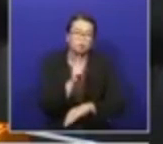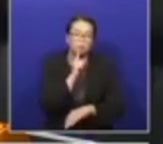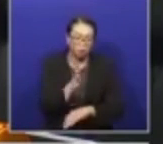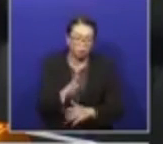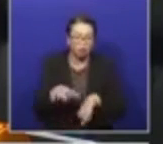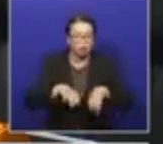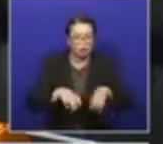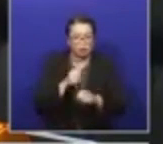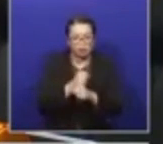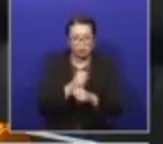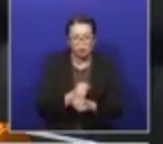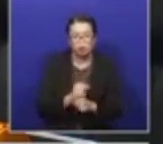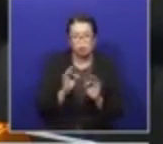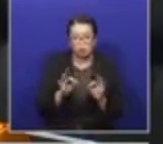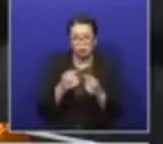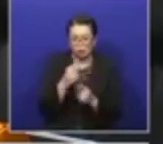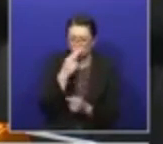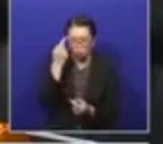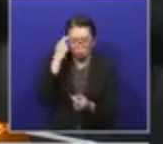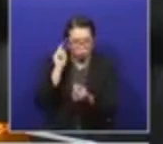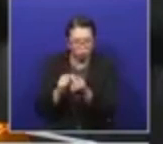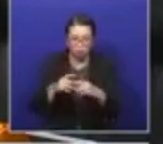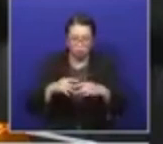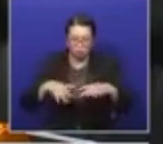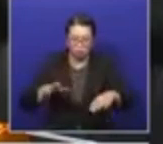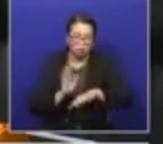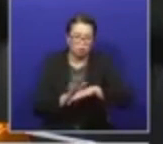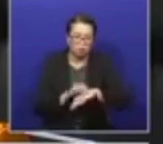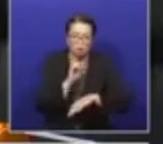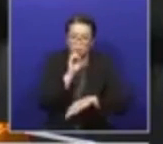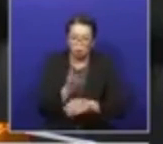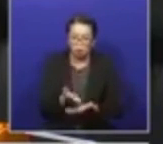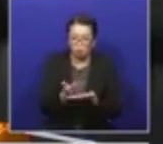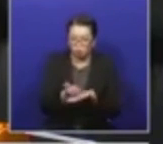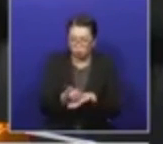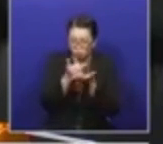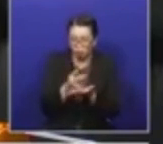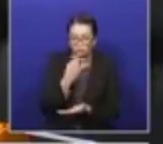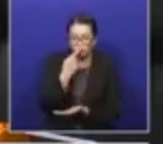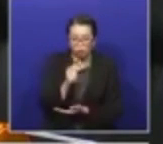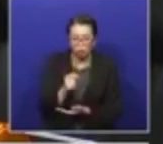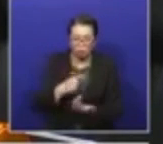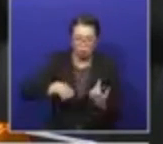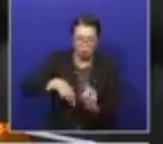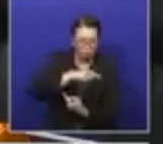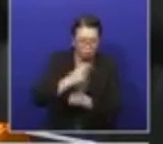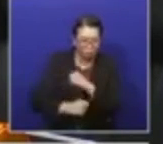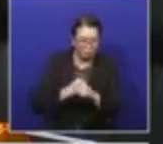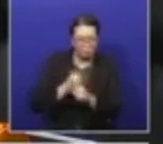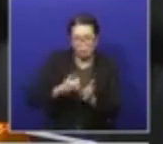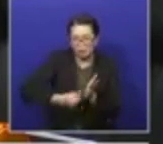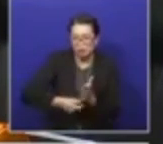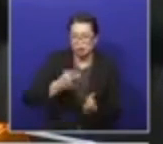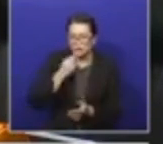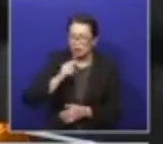งานแต่ผมดูแล้วไม่สอดคล้องจึงขอติติงแล้วก็ท่านต้องตอบด้วยเฉพาะรอบปีบัญชีก็ล่าช้ามากแล้วด้วยนะครับ